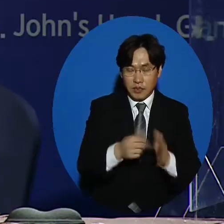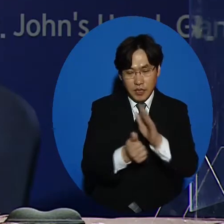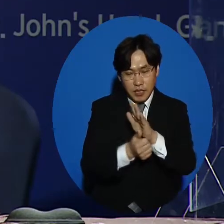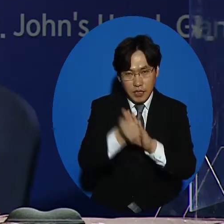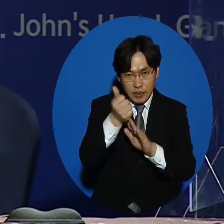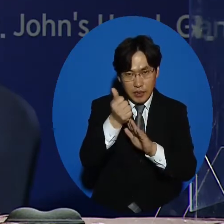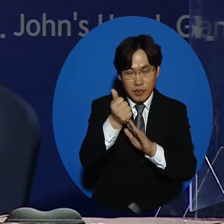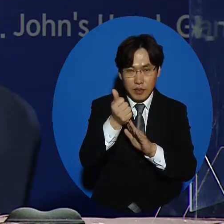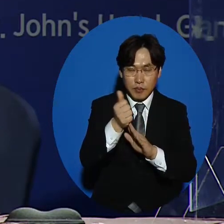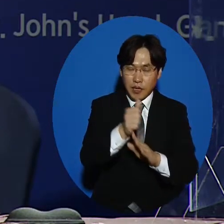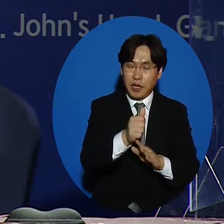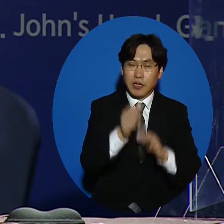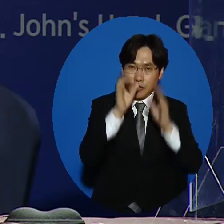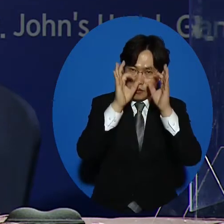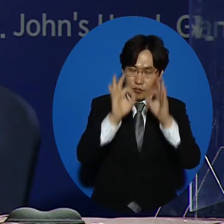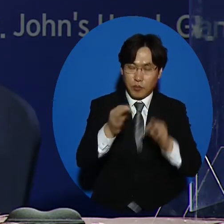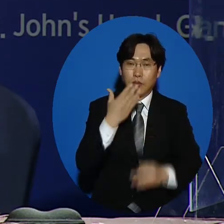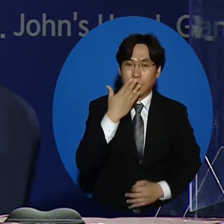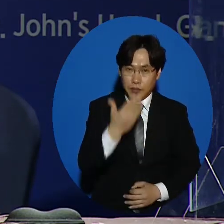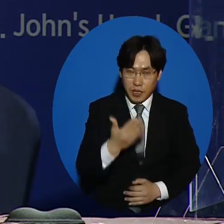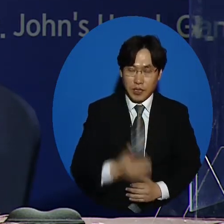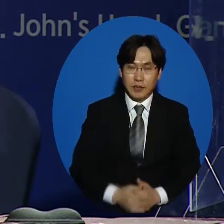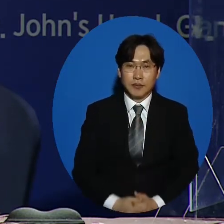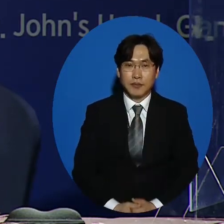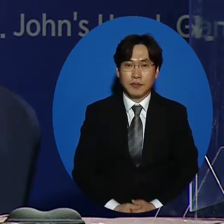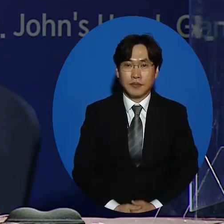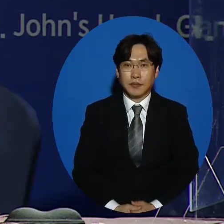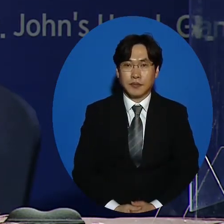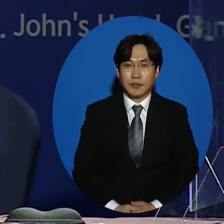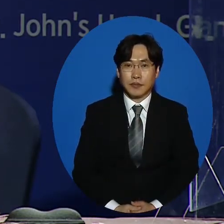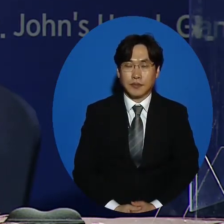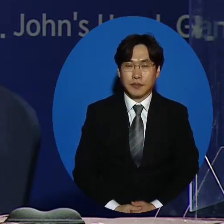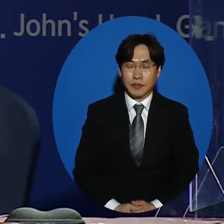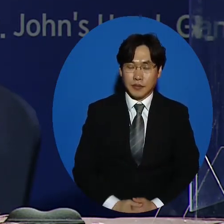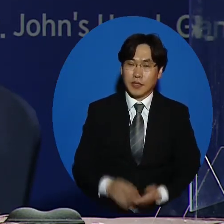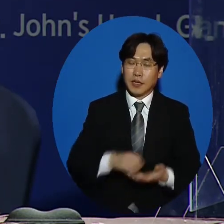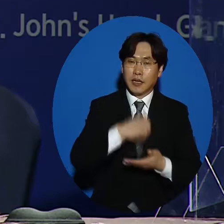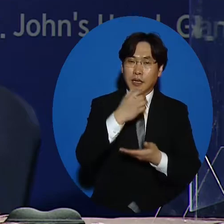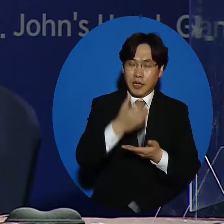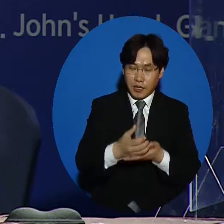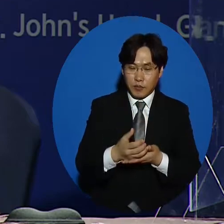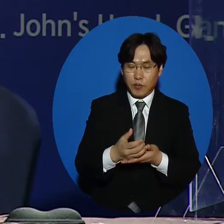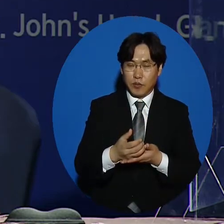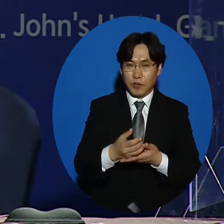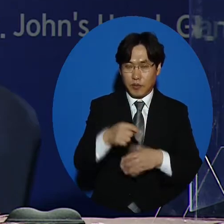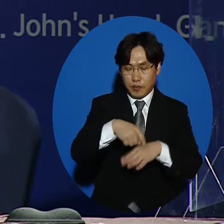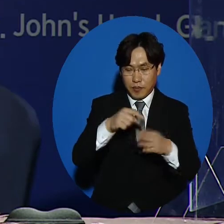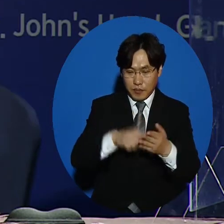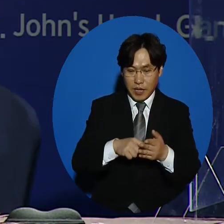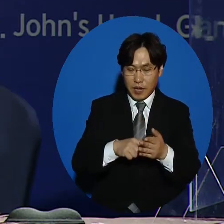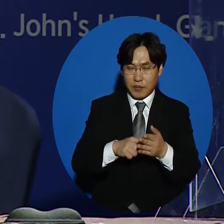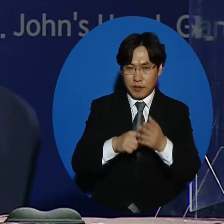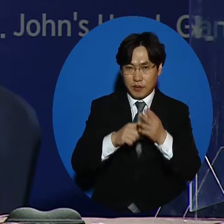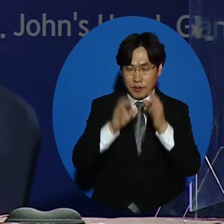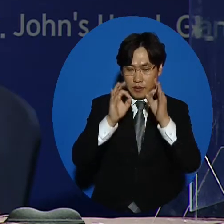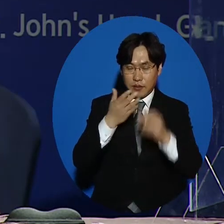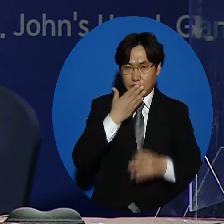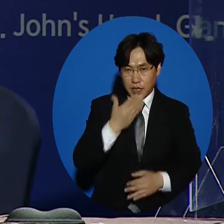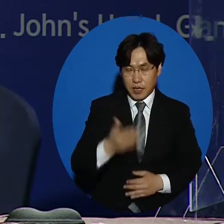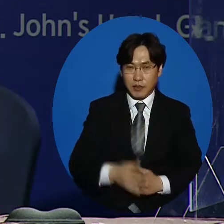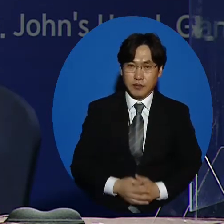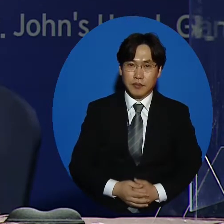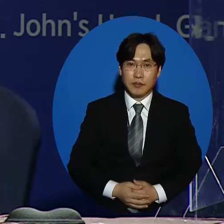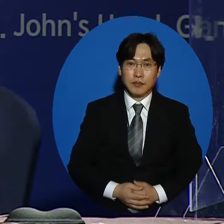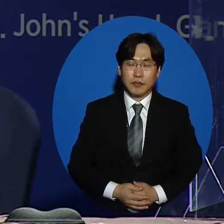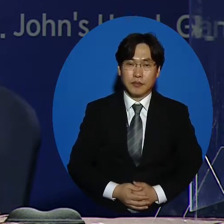희망적인 것들도 많이 이렇게 가슴으로 뭉클하게 와닿는 그런 시간에 제 순서가 온다는 것도 그냥